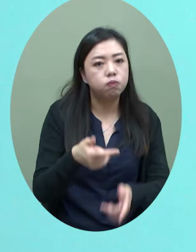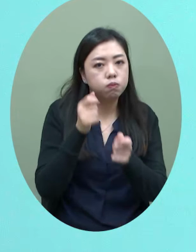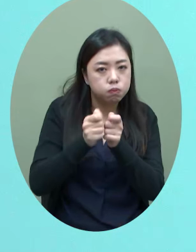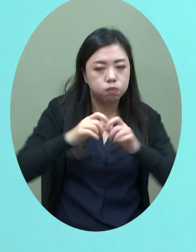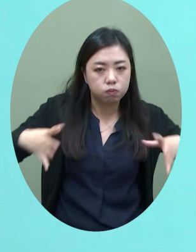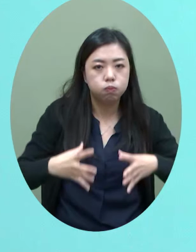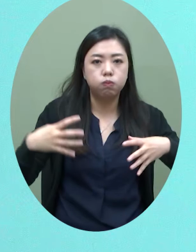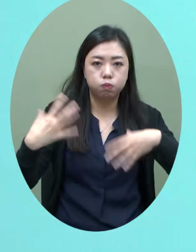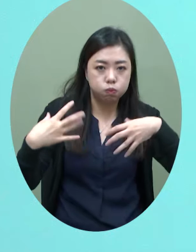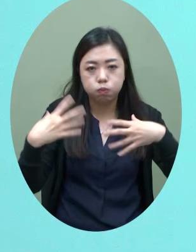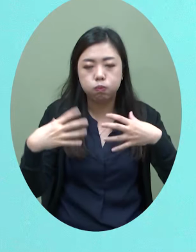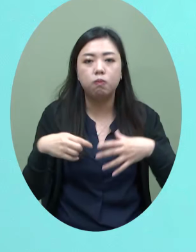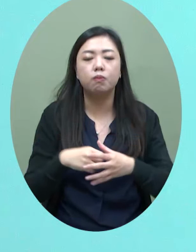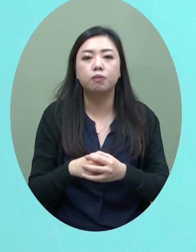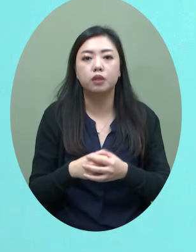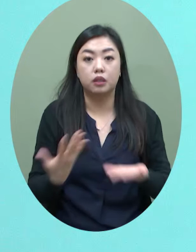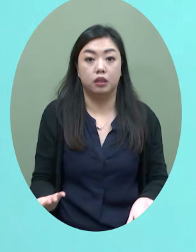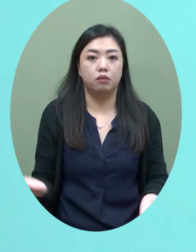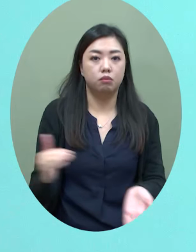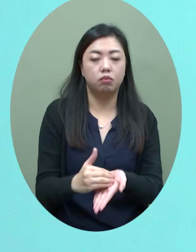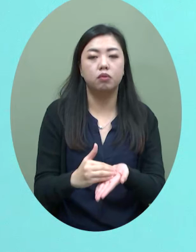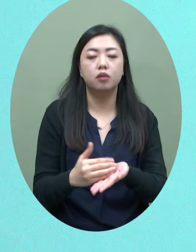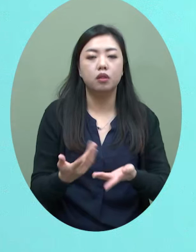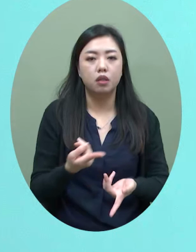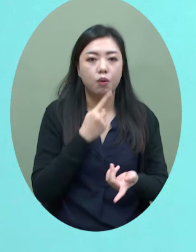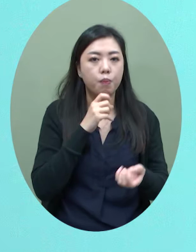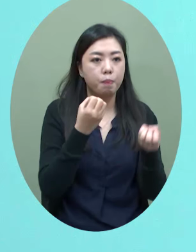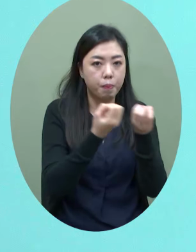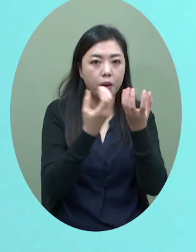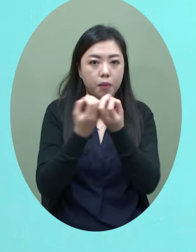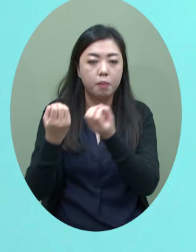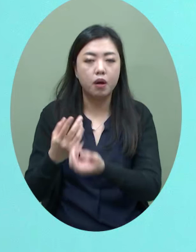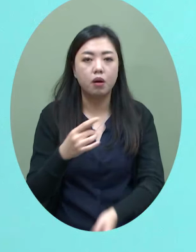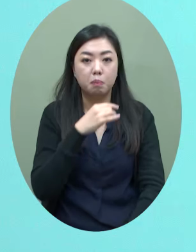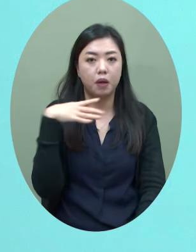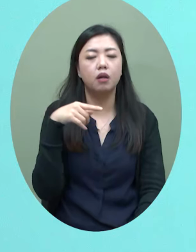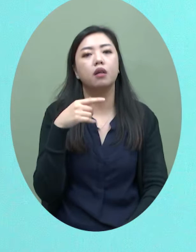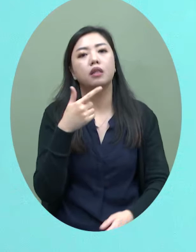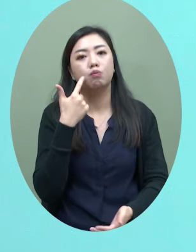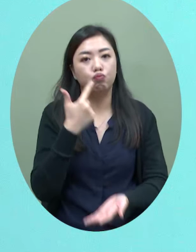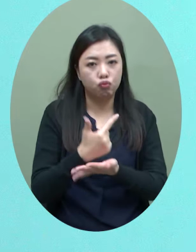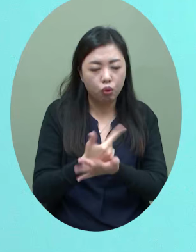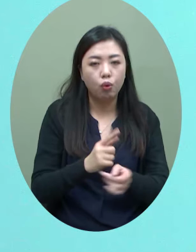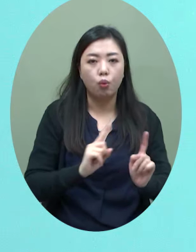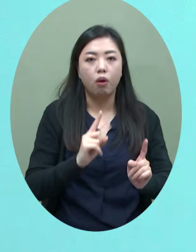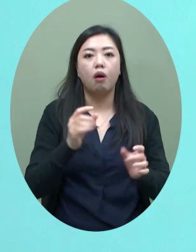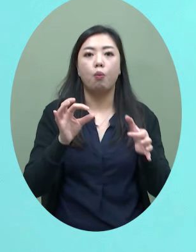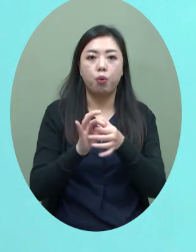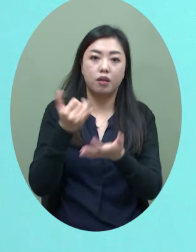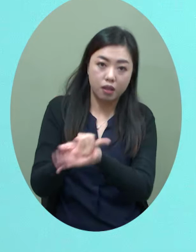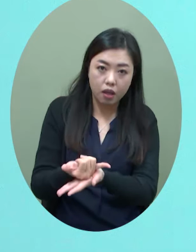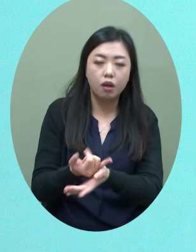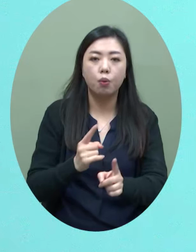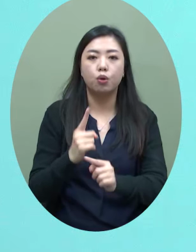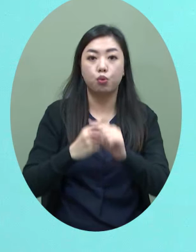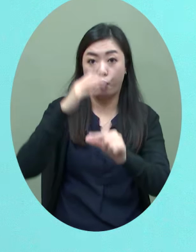召開呢啲會議。咁到目前為止咧，幾宗嘅嚴重嘅個案，即係涉及死亡啊、